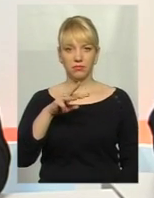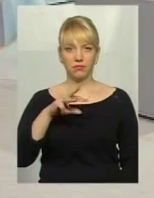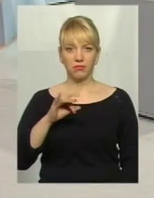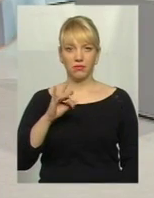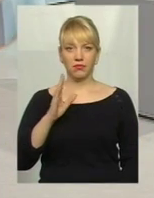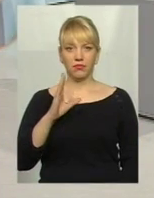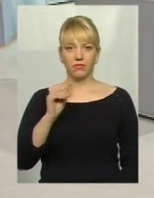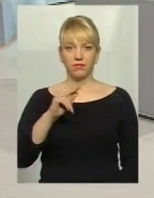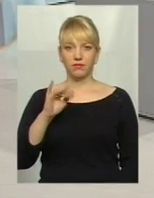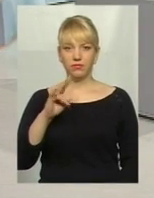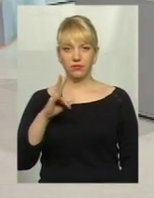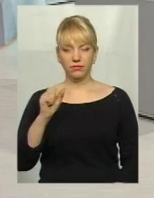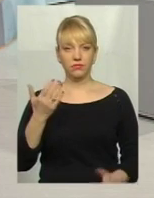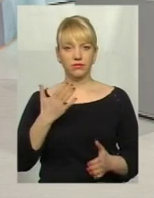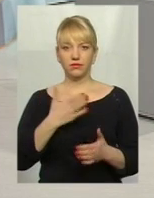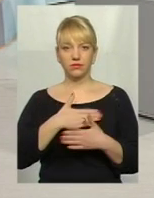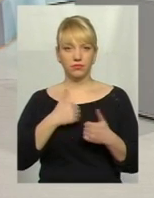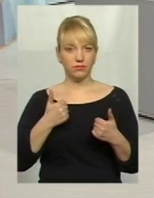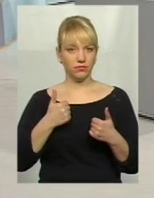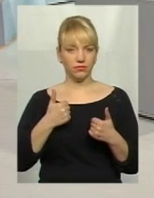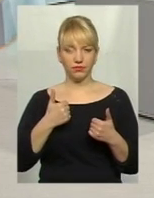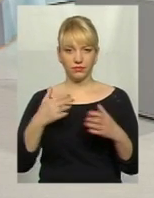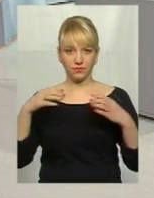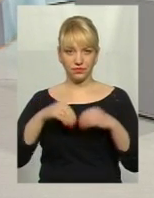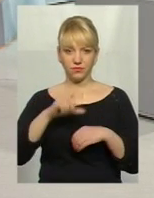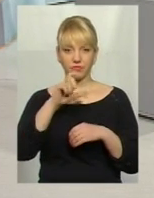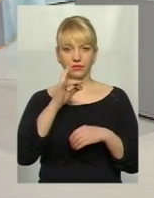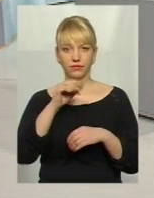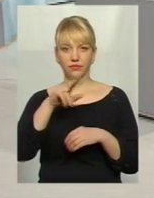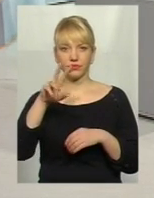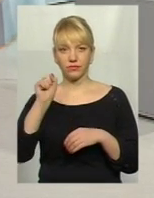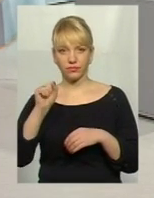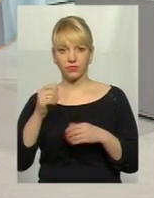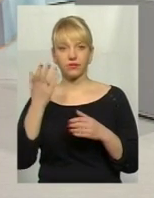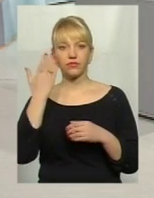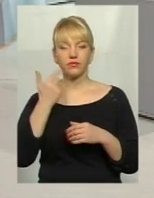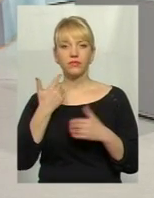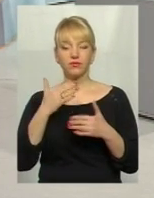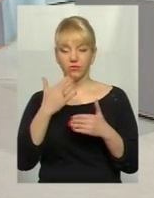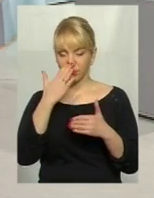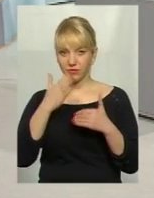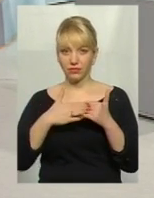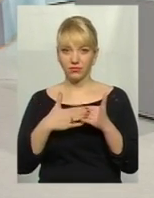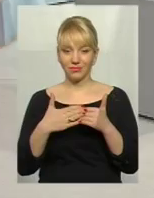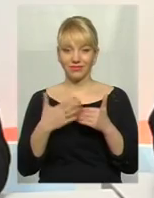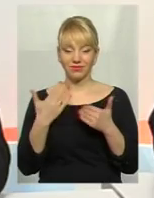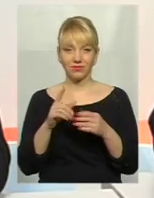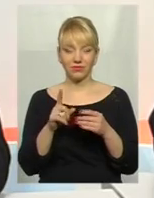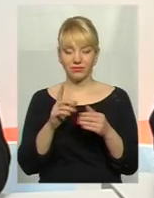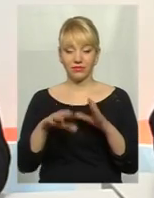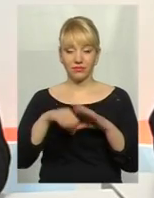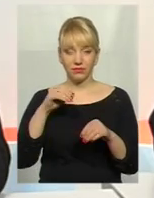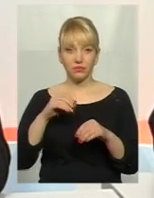хотіла об'єднуватись на самому початку, Зарічанська, вже коли процес об'єднання доходив, добігав кінця і вже майже були призначені вибори,